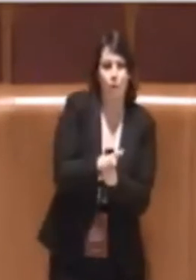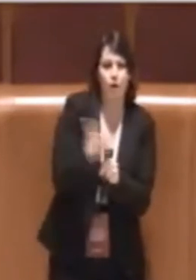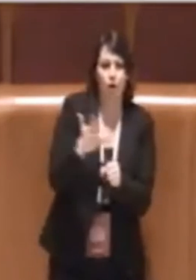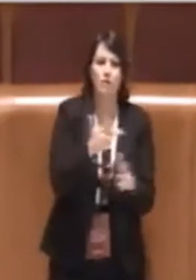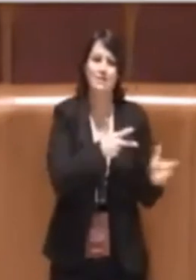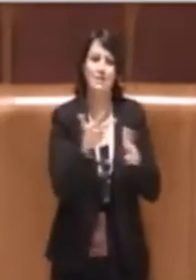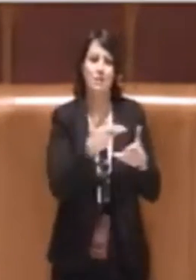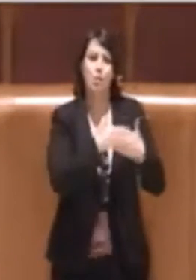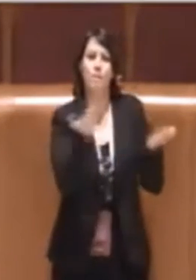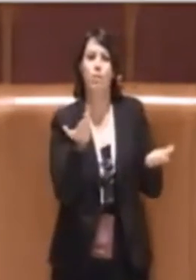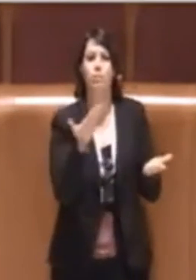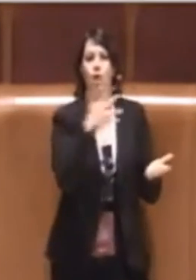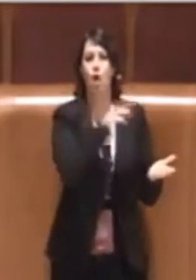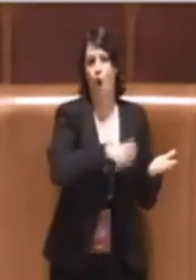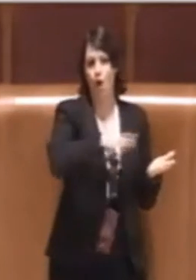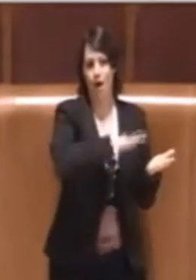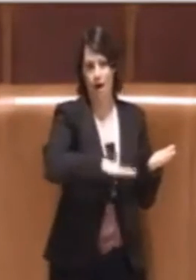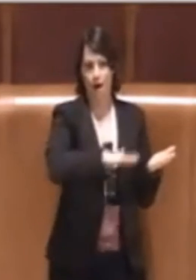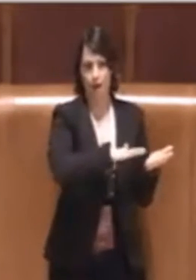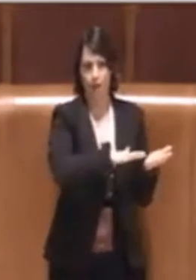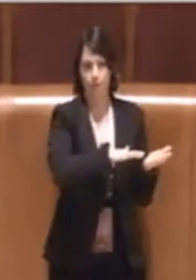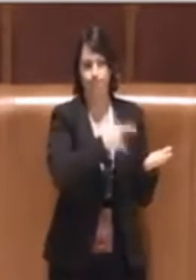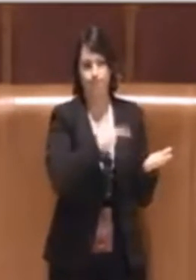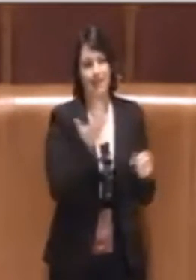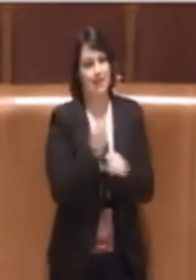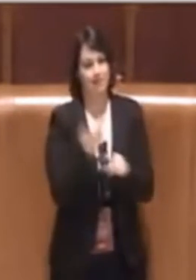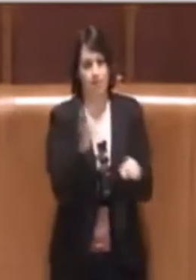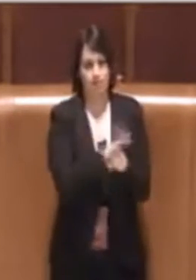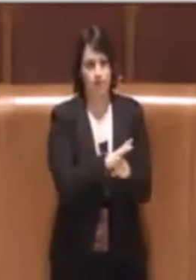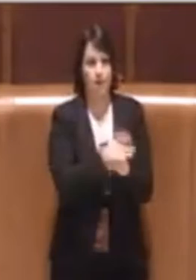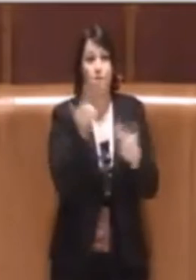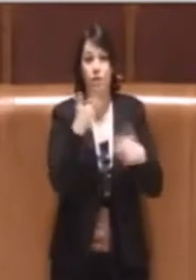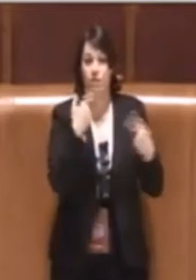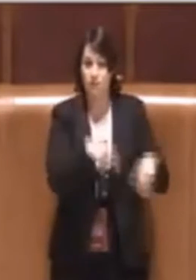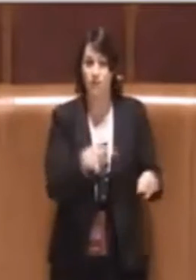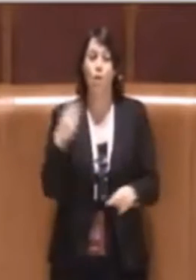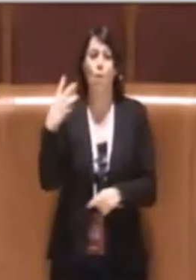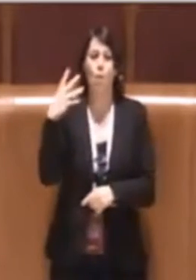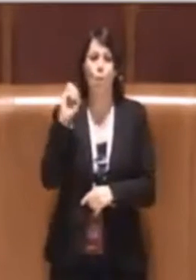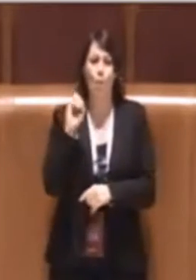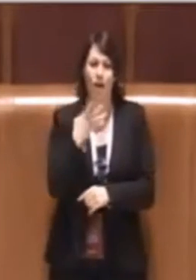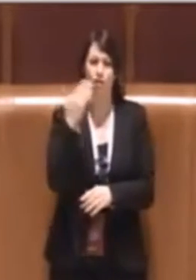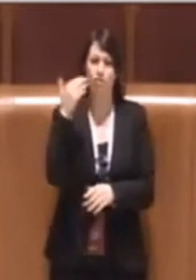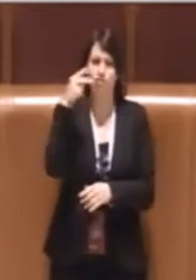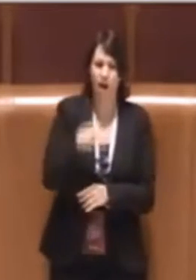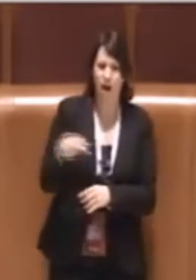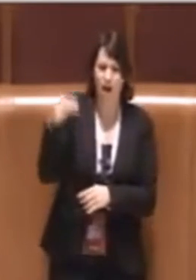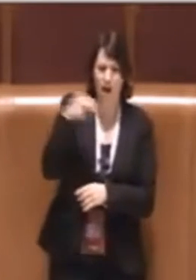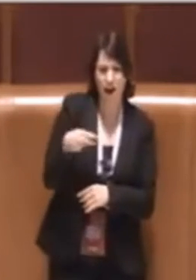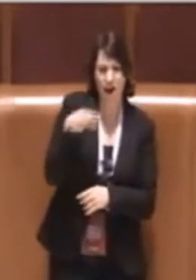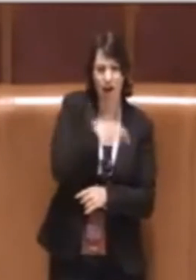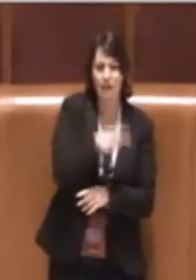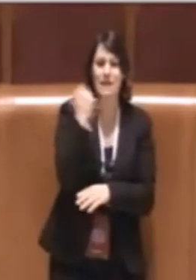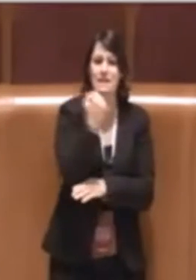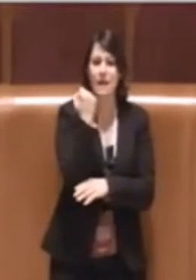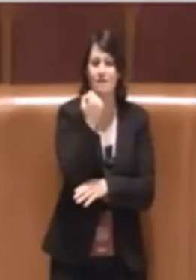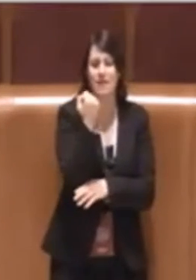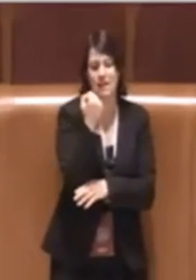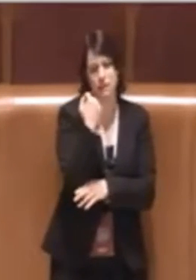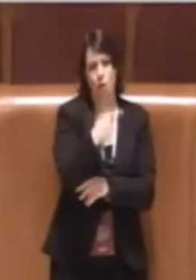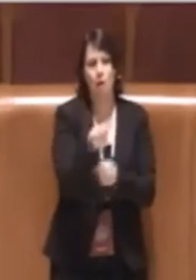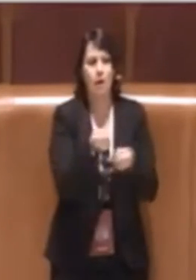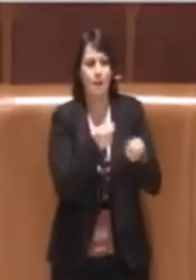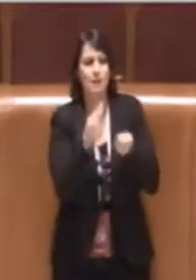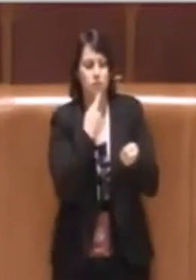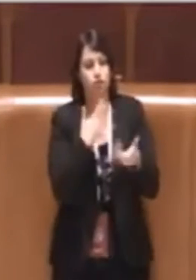che naturalmente da 14 anni, evidentemente, visto che il servizio veniva regolamentato già da